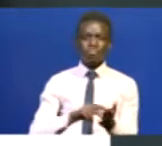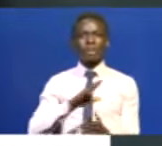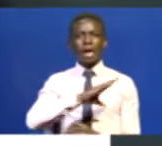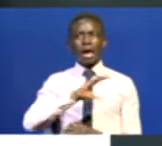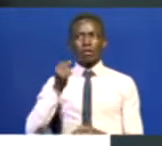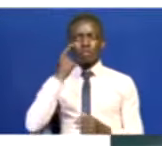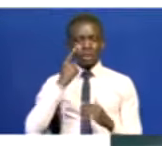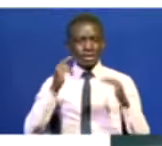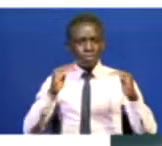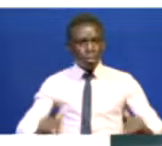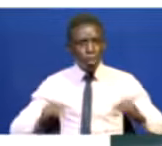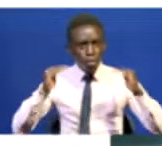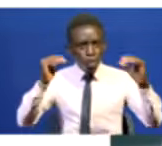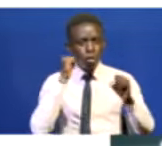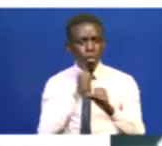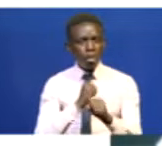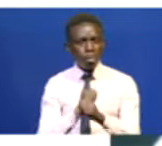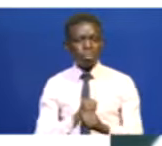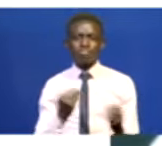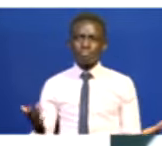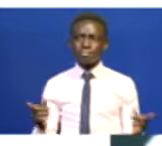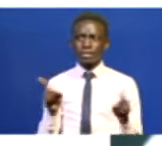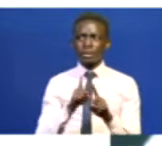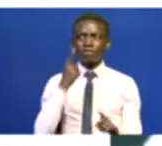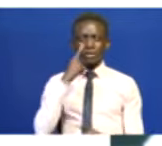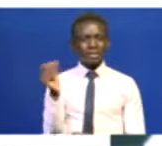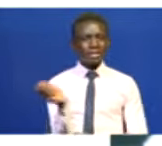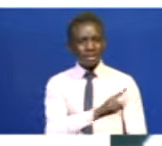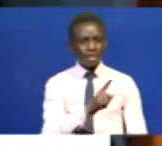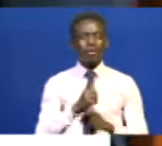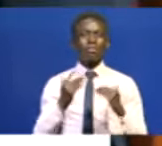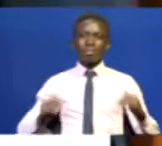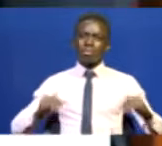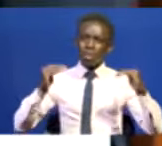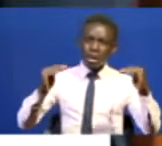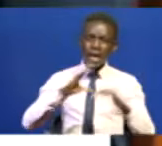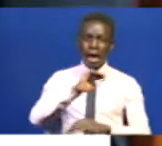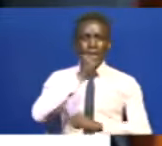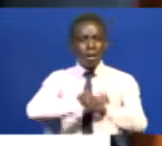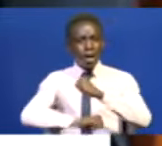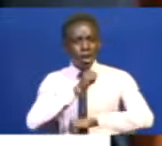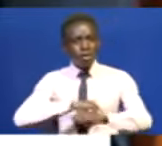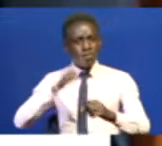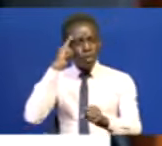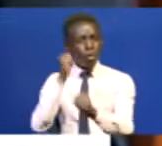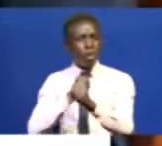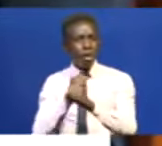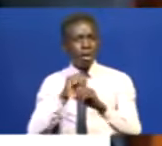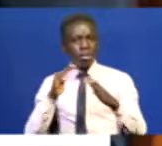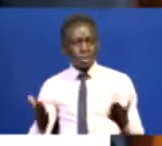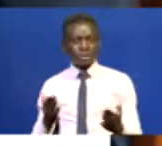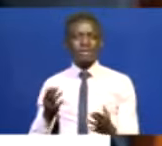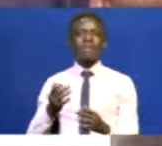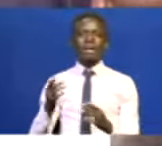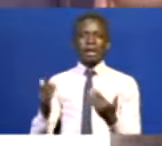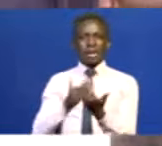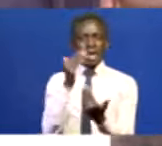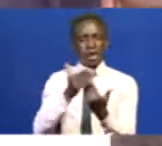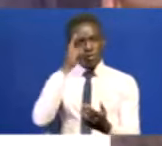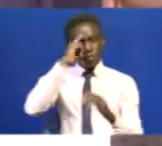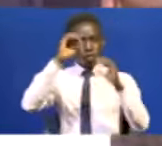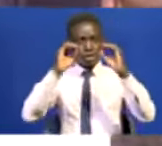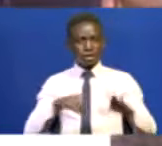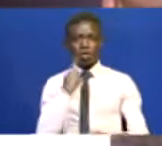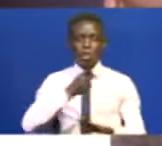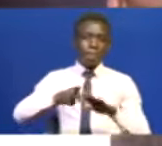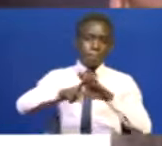kupandishwa vyeo, uanishwaji wa mishahara, ukaguzi wa utendekazi wa maslahi ya walimu wa chekechea. Jukumu